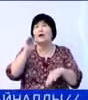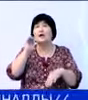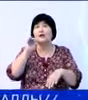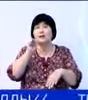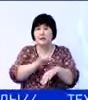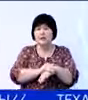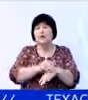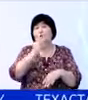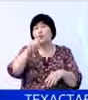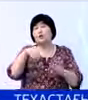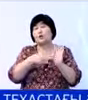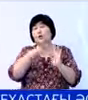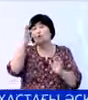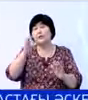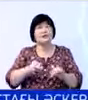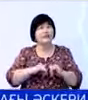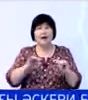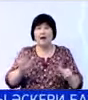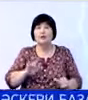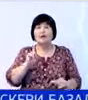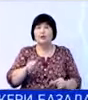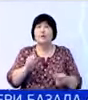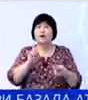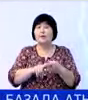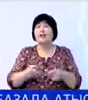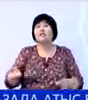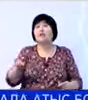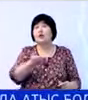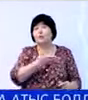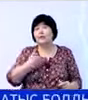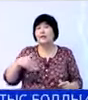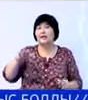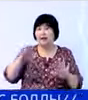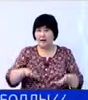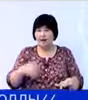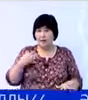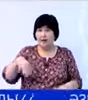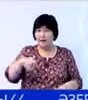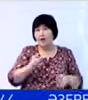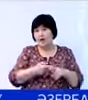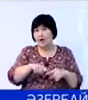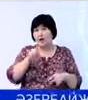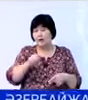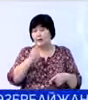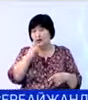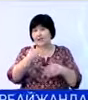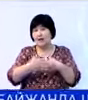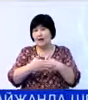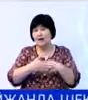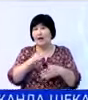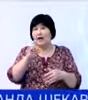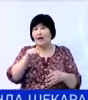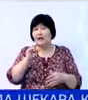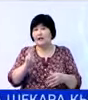сол 3-9%-тен әлі асқан жоқ. Осыған байланысты біздің аймақта дәл осы жақын арада